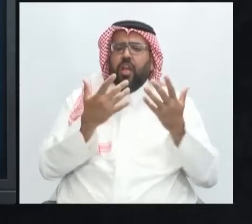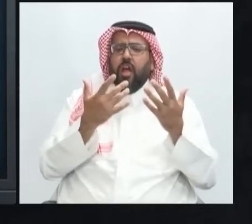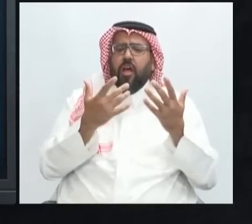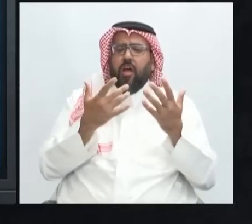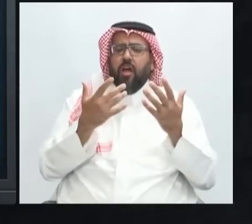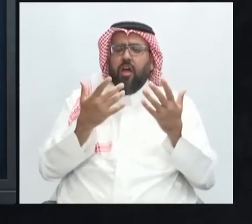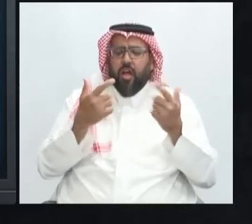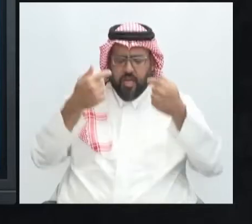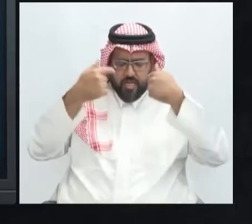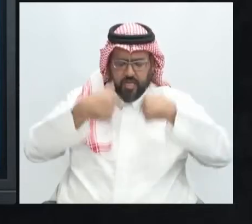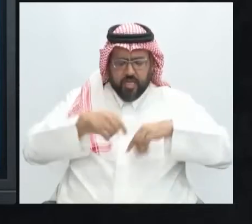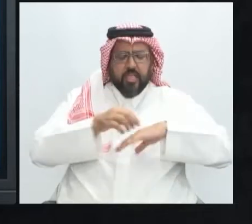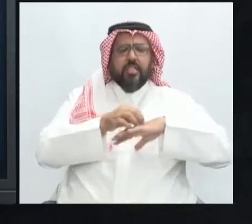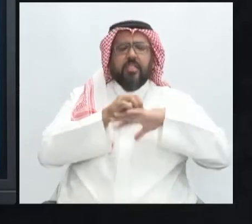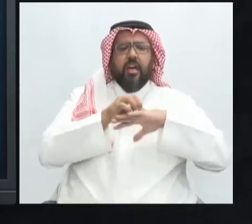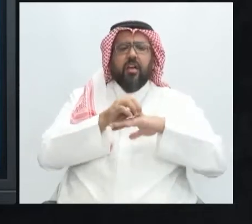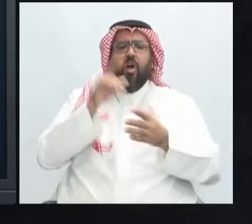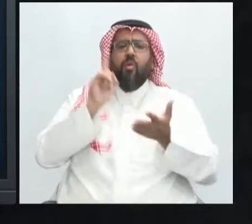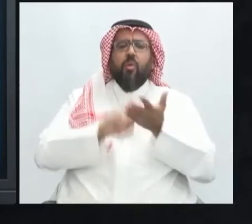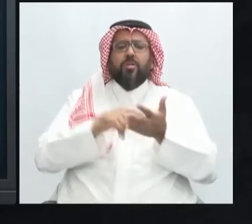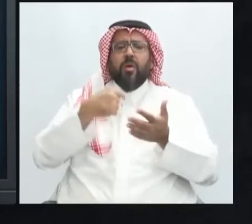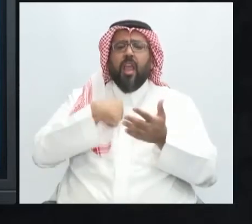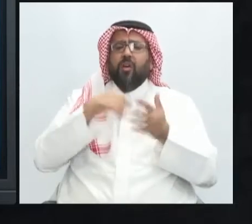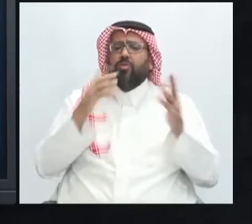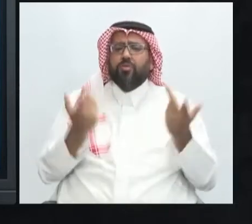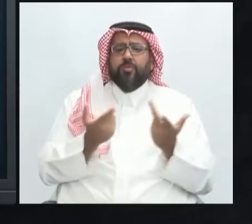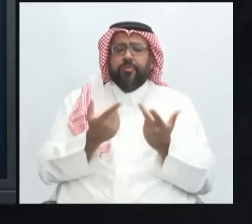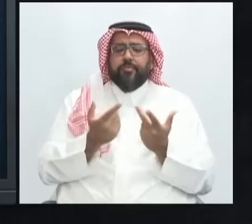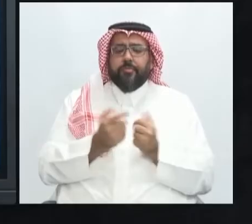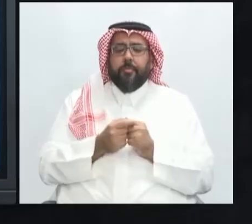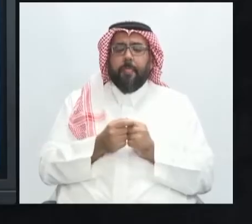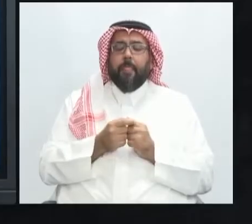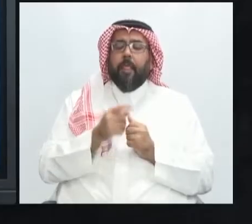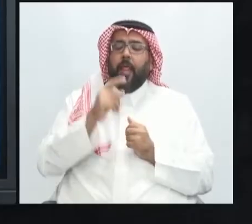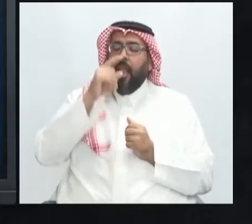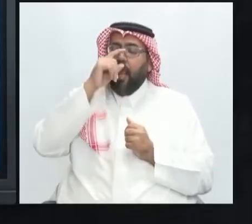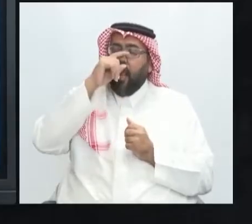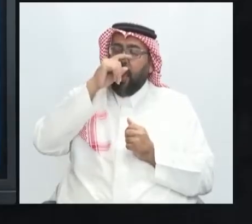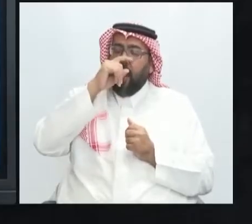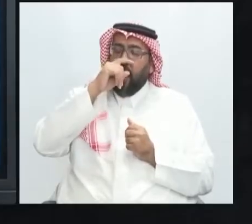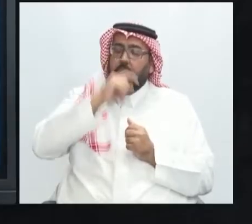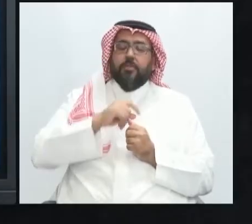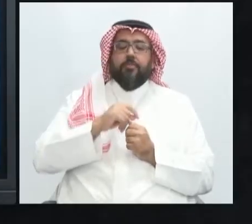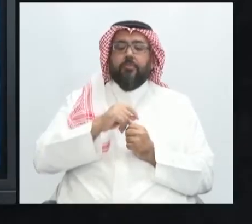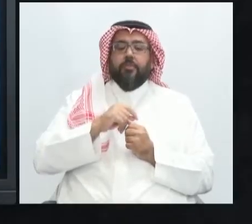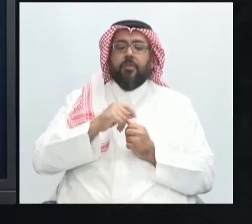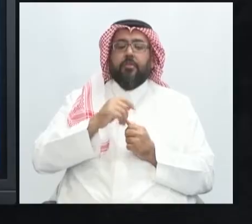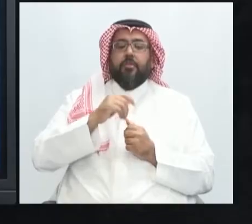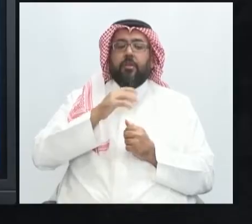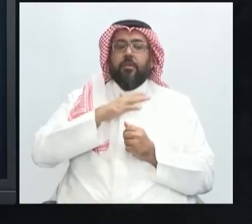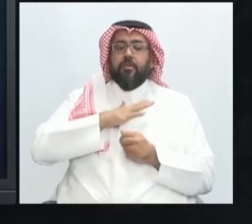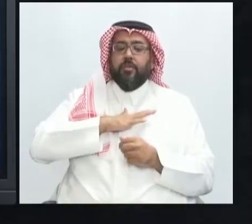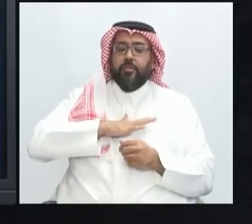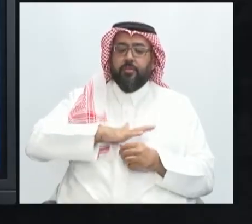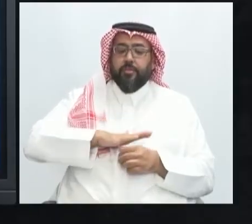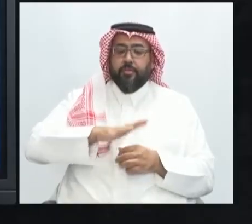ما الواجب على الانسان احسنتم الواجب عليه ان يصبر وان